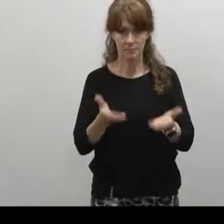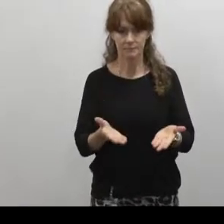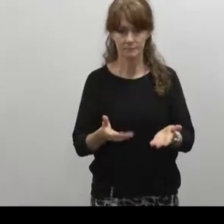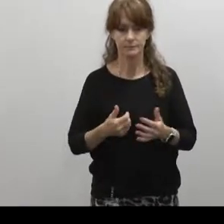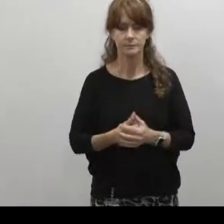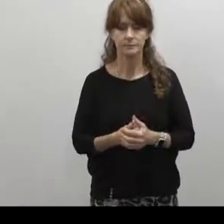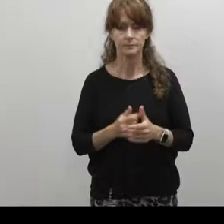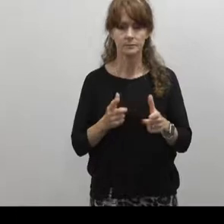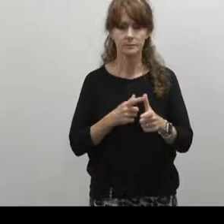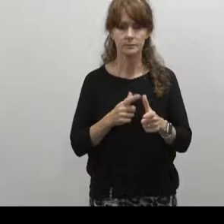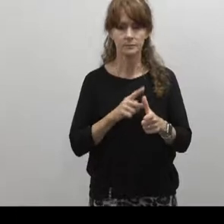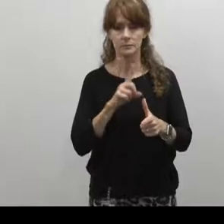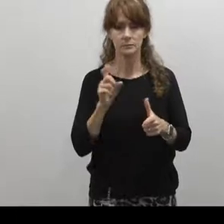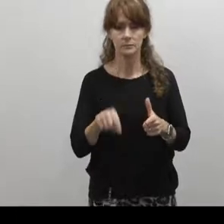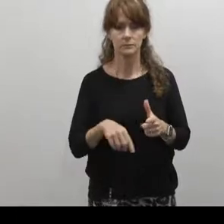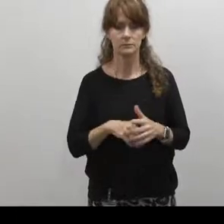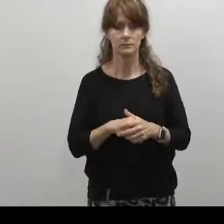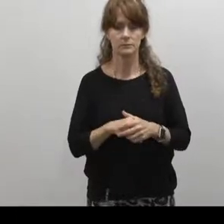khờ.